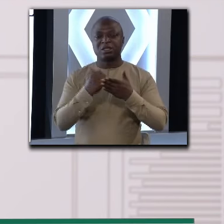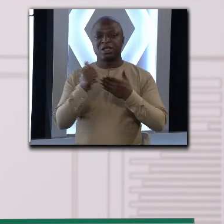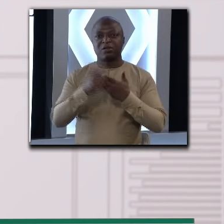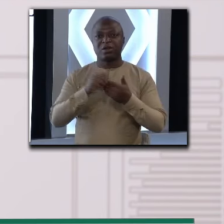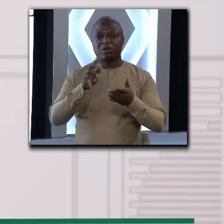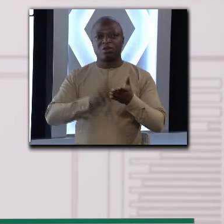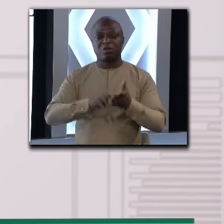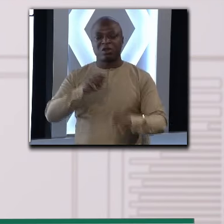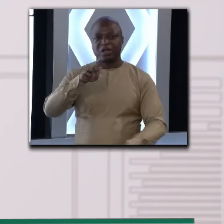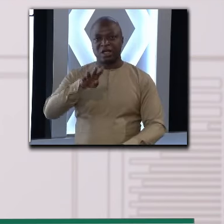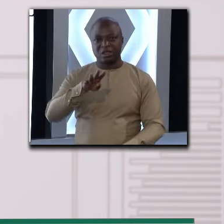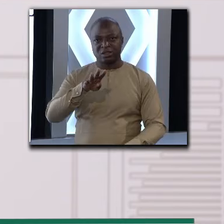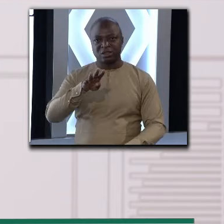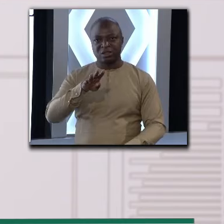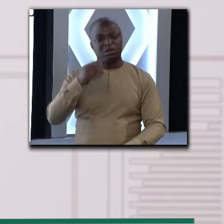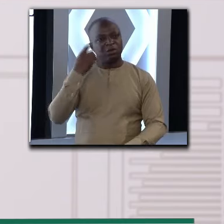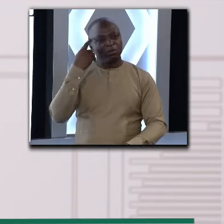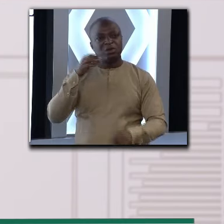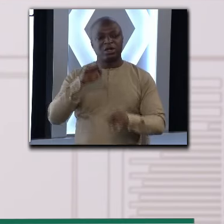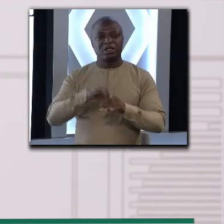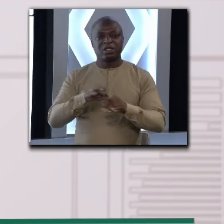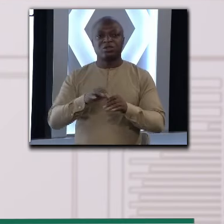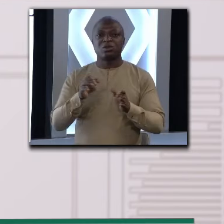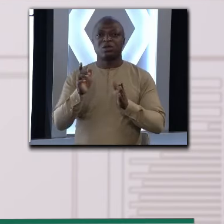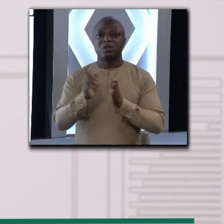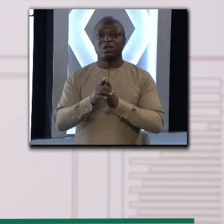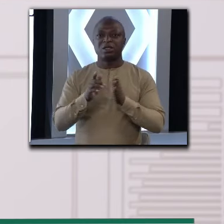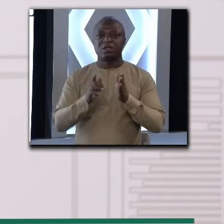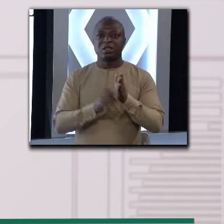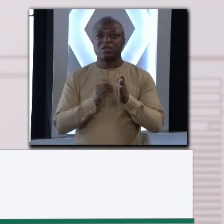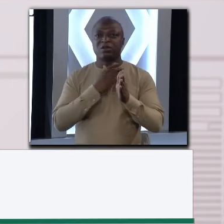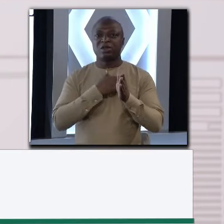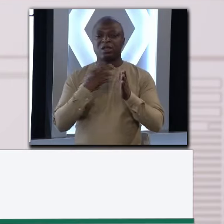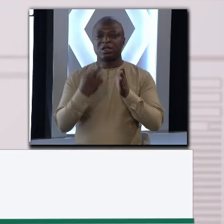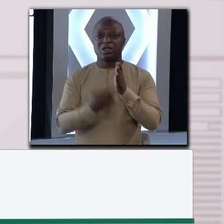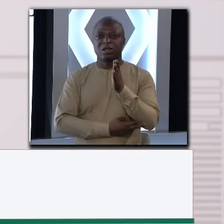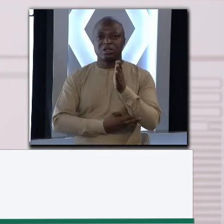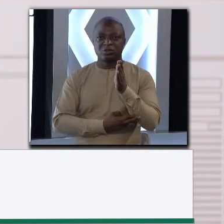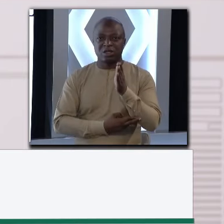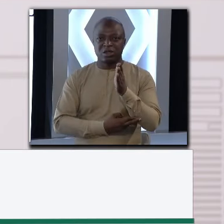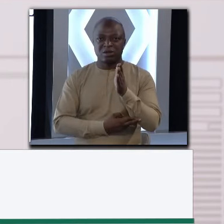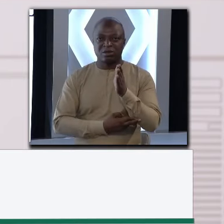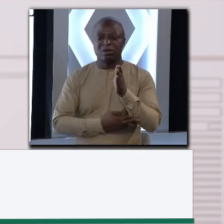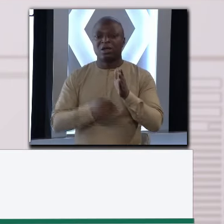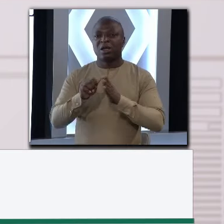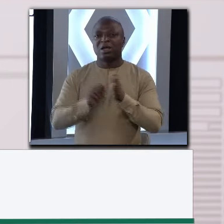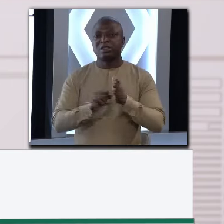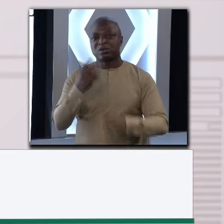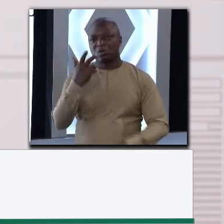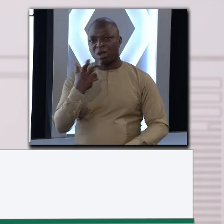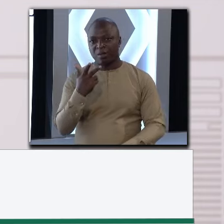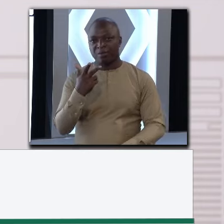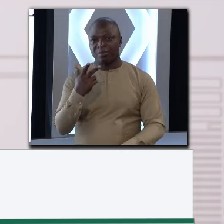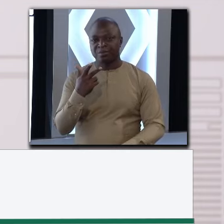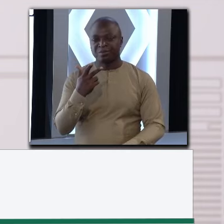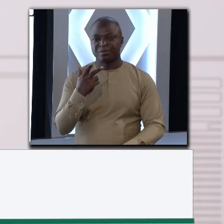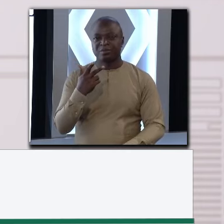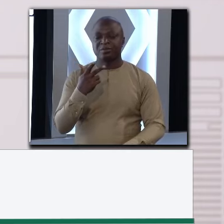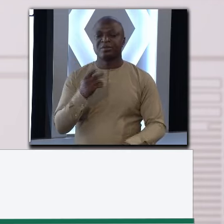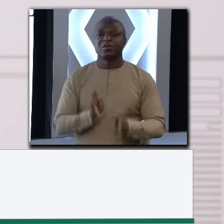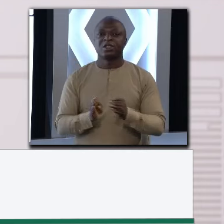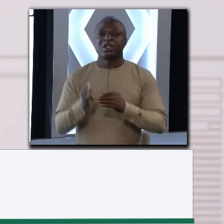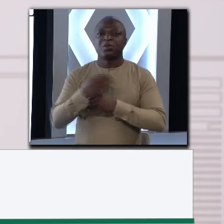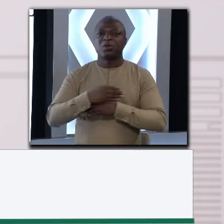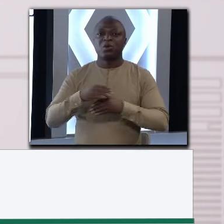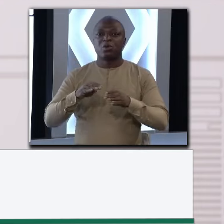13 avril 2024 pour les élections législatives et régionales. Article 3. Les bureaux de